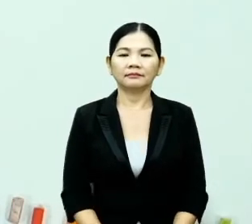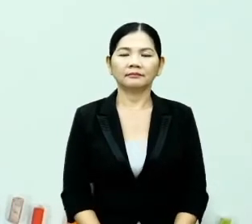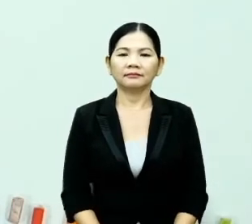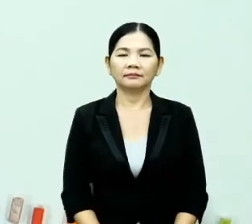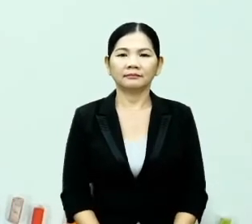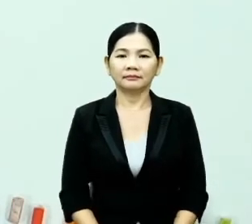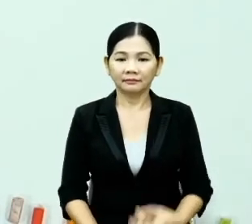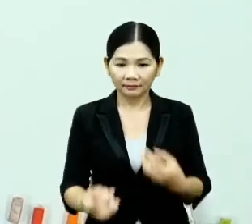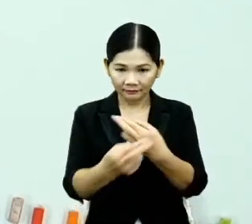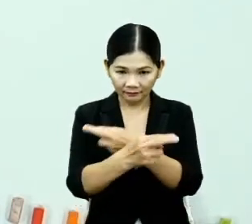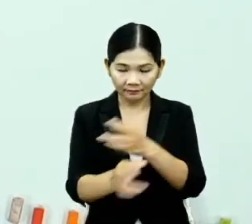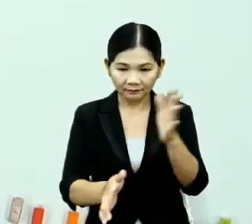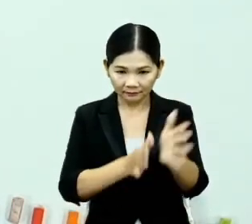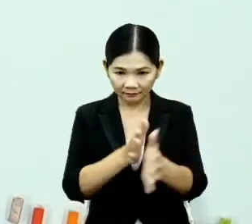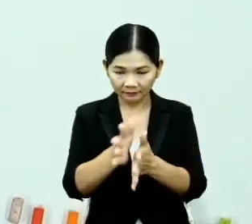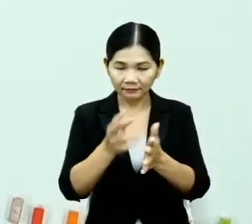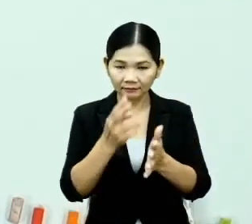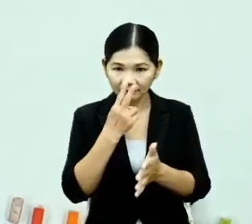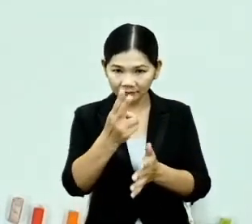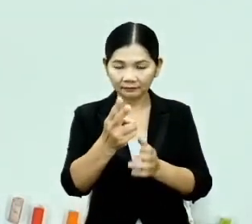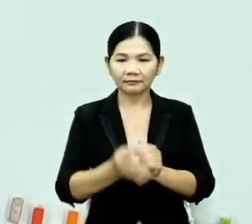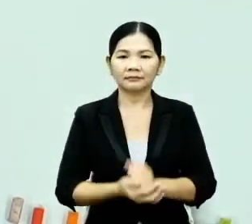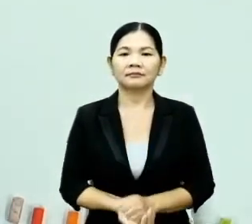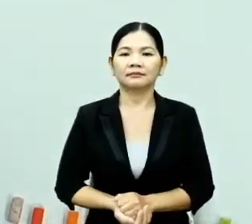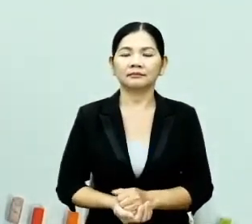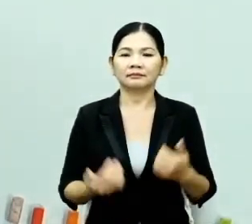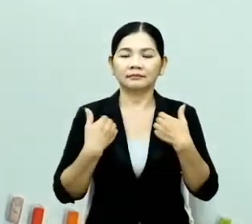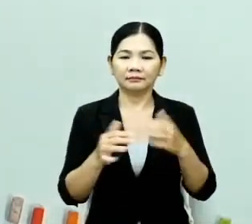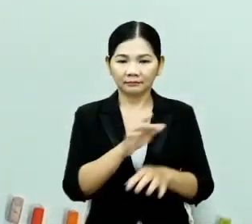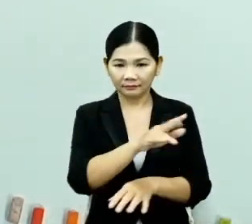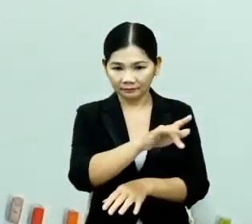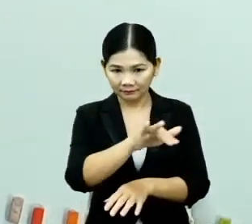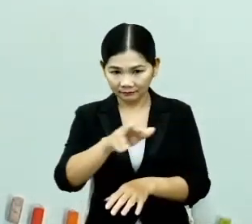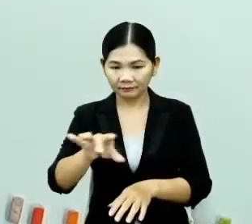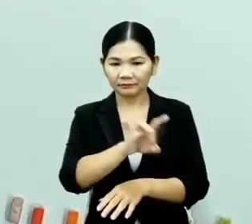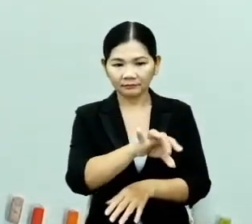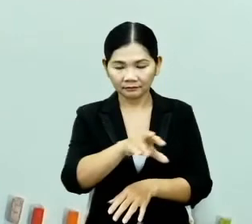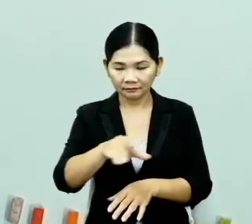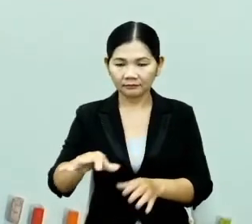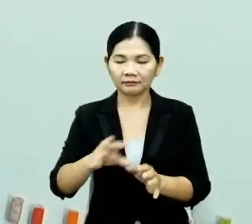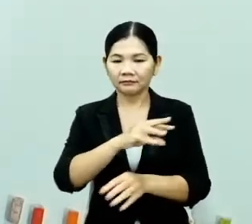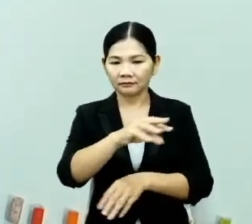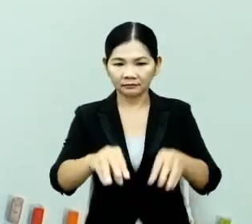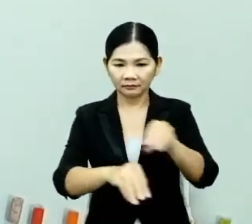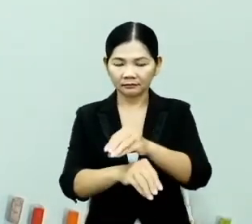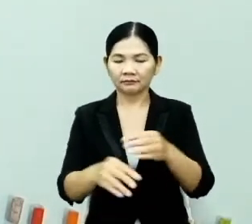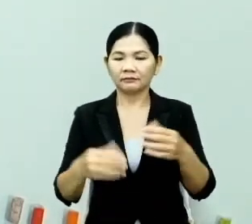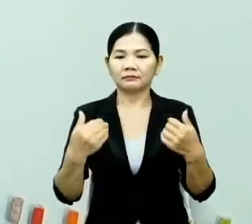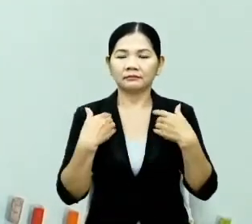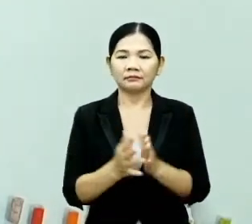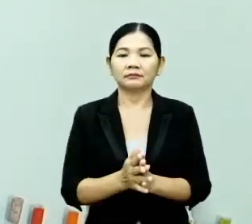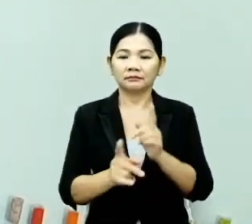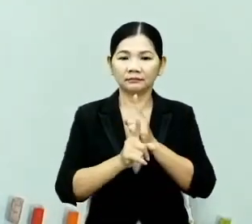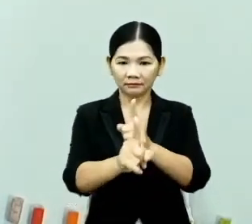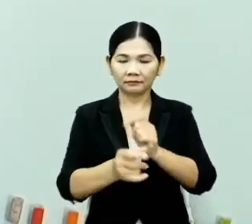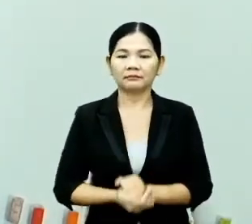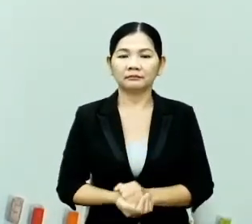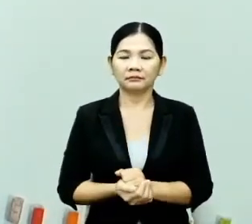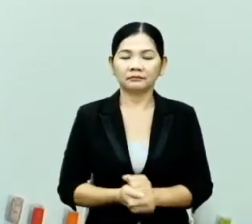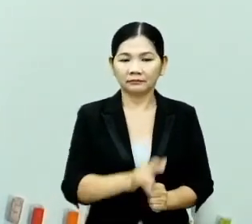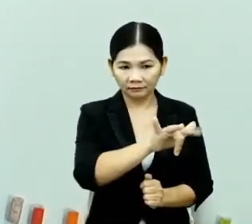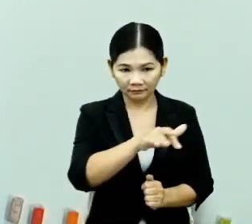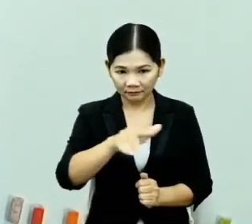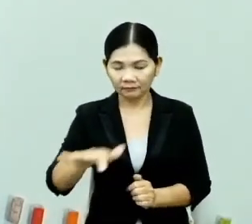ចាកូនត្រៀមមើលទាំងអស់គ្នាអញ្ចឹងការអានព្យាងដោយប្រើអក្សរចល័តគឺអ្នកគ្រូអានទៅតាមចាអក្សរដែលអ្ន